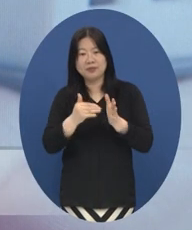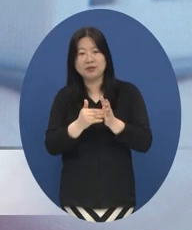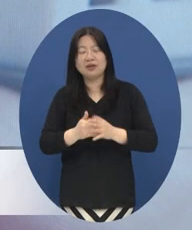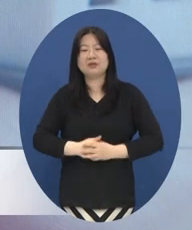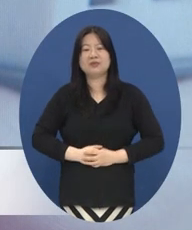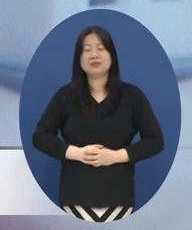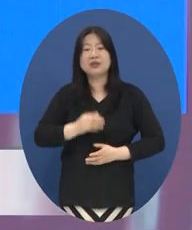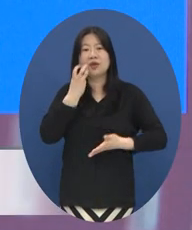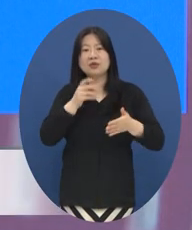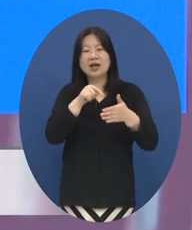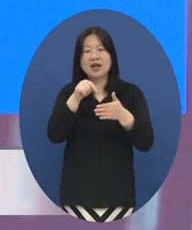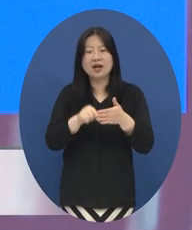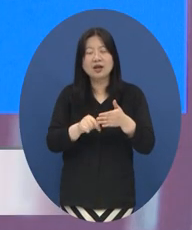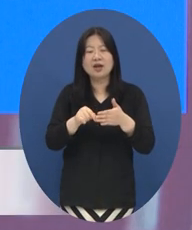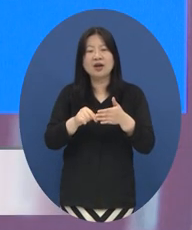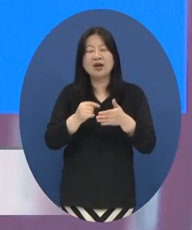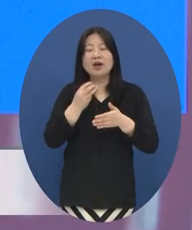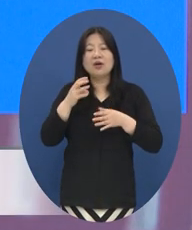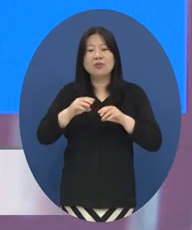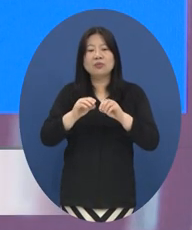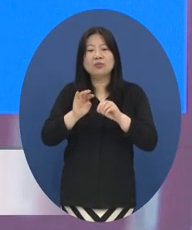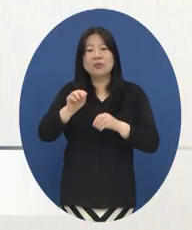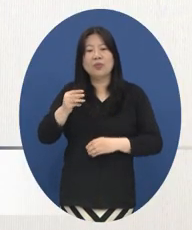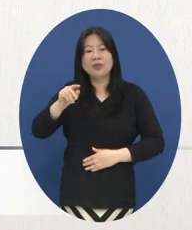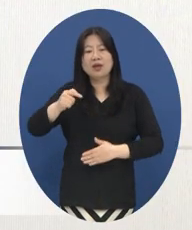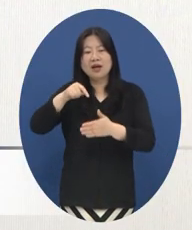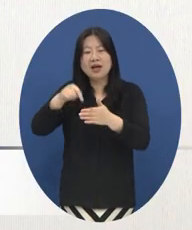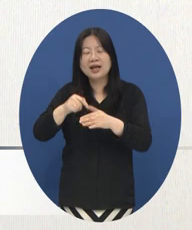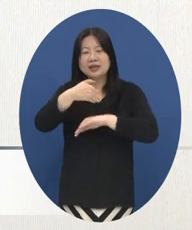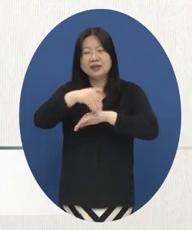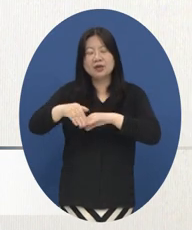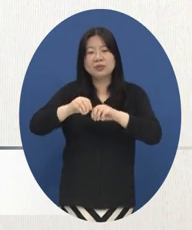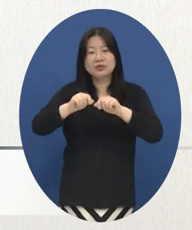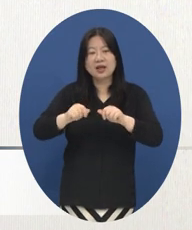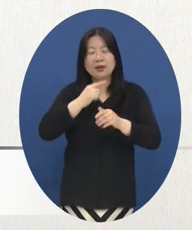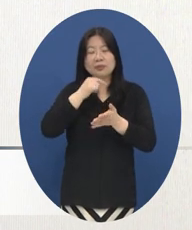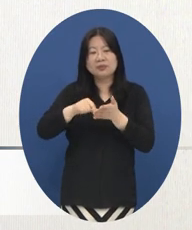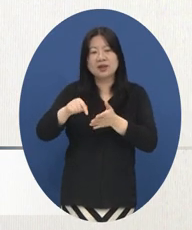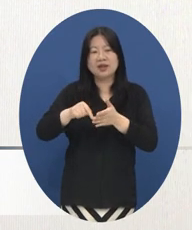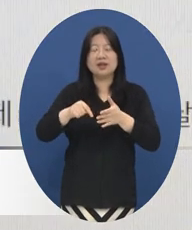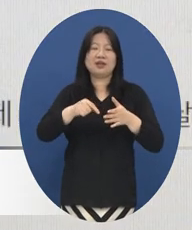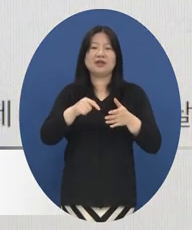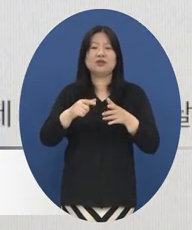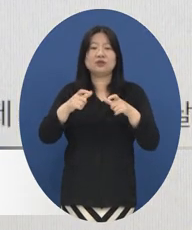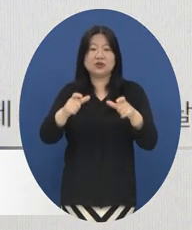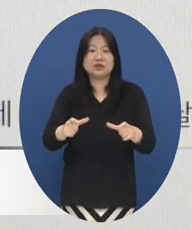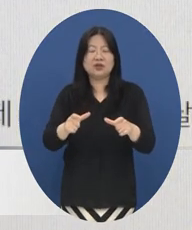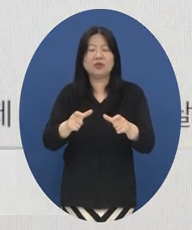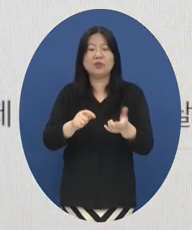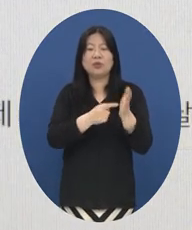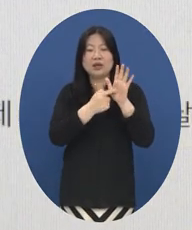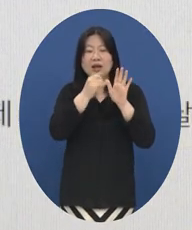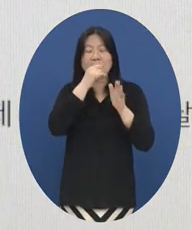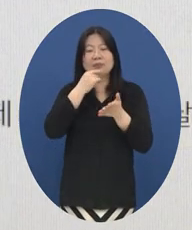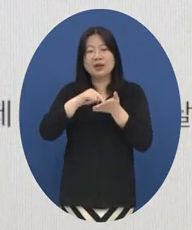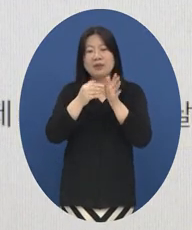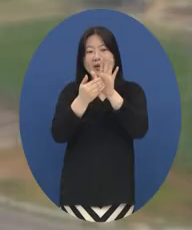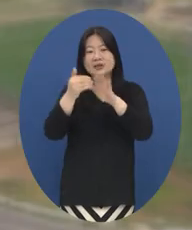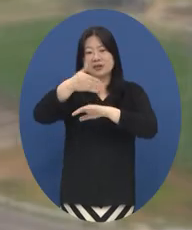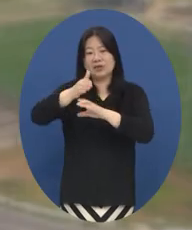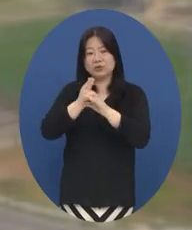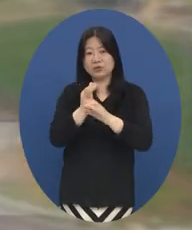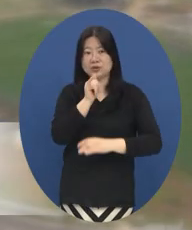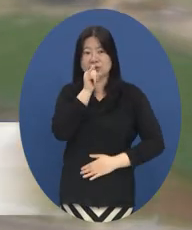경기도는 경기 부동산 포털 등 외도 기획부동산 pl 주 의 지역을 공개해 도민들의 피해를 방지 할 계획입니다